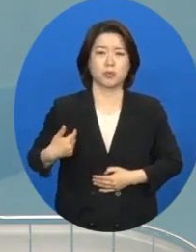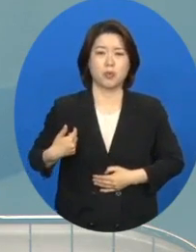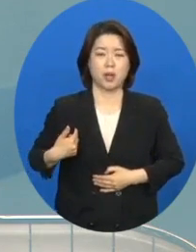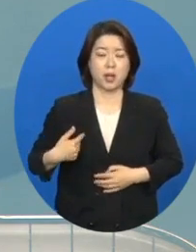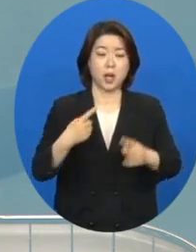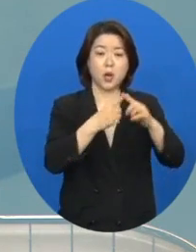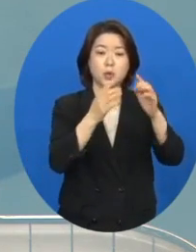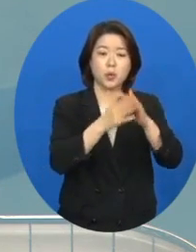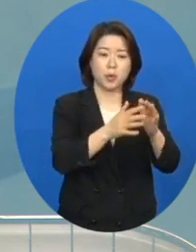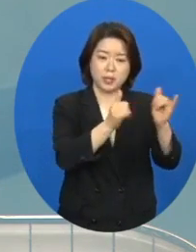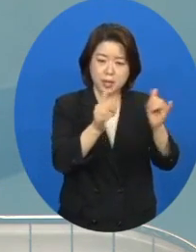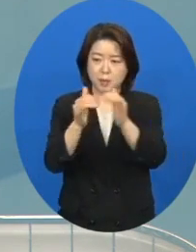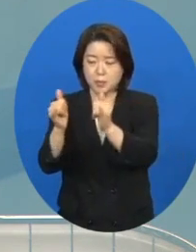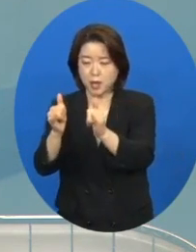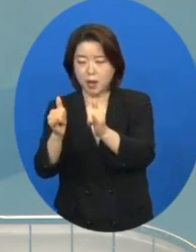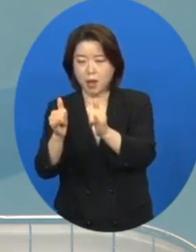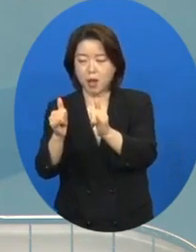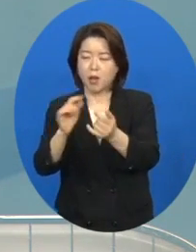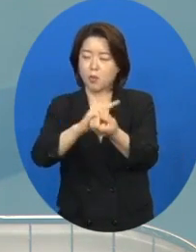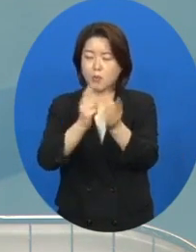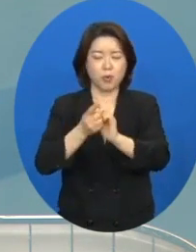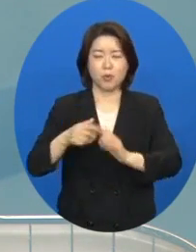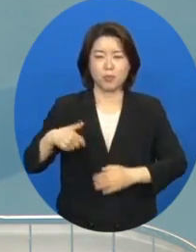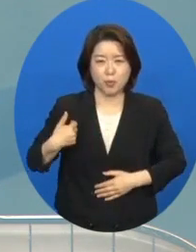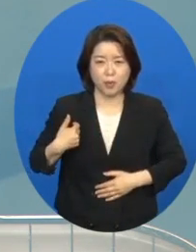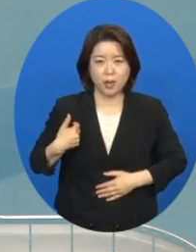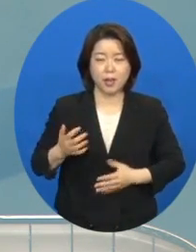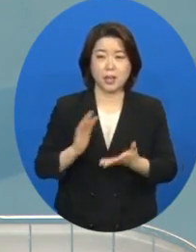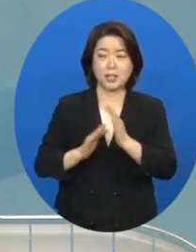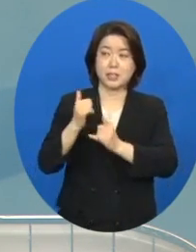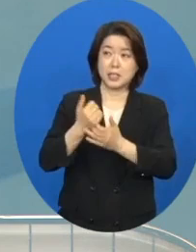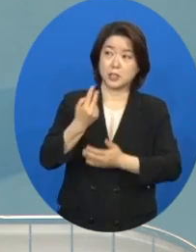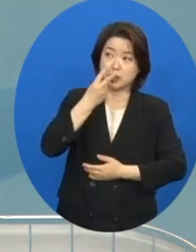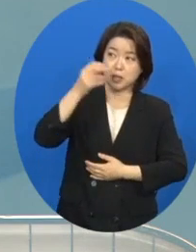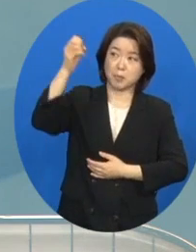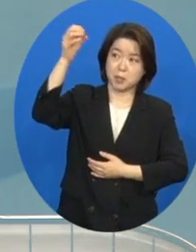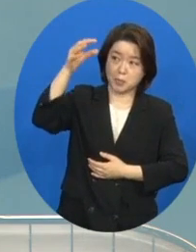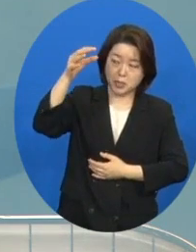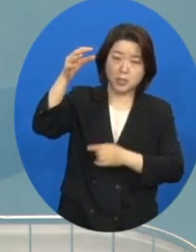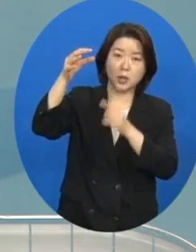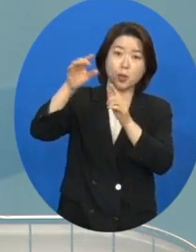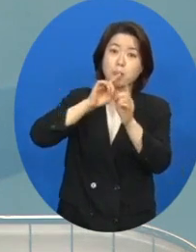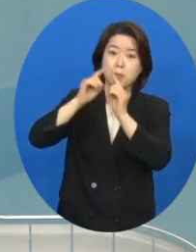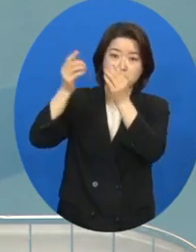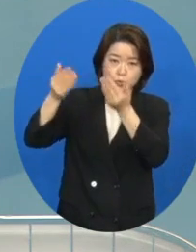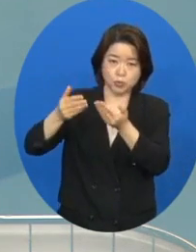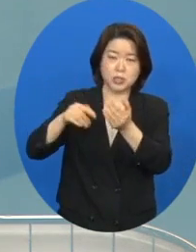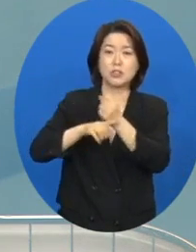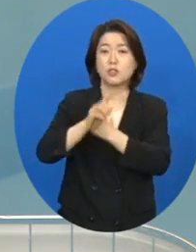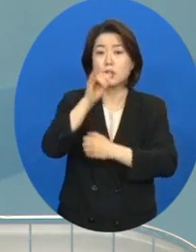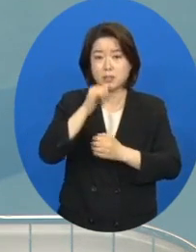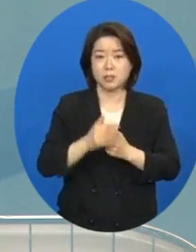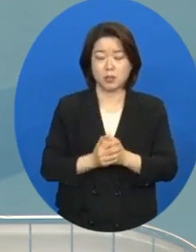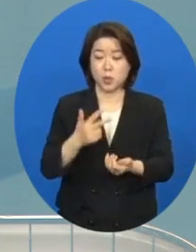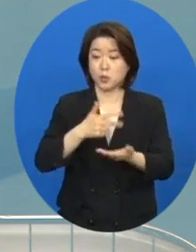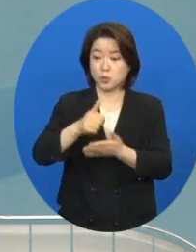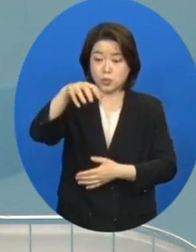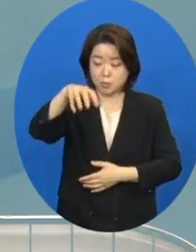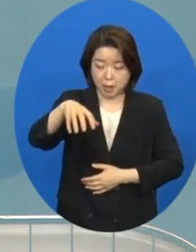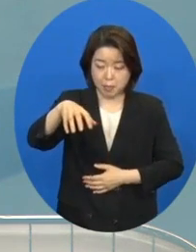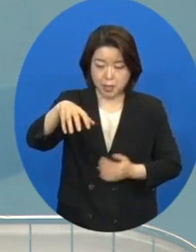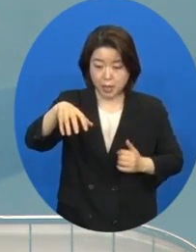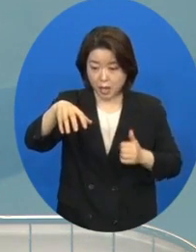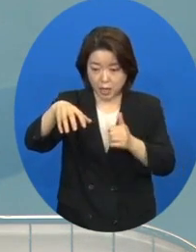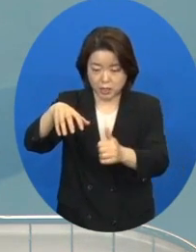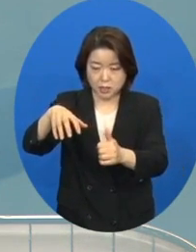교인들끼리도 마찬가지예요. 예수님이 생명의 빛이라고 하시는 까닭이 있습니다. 주님 앞에서야 진짜 내가